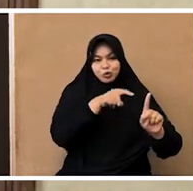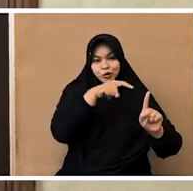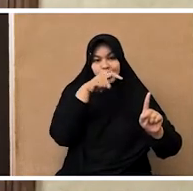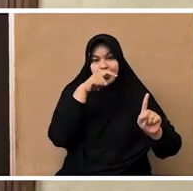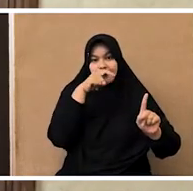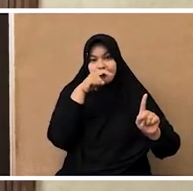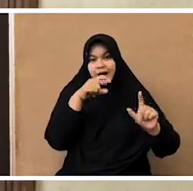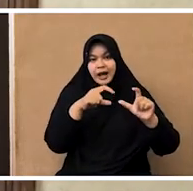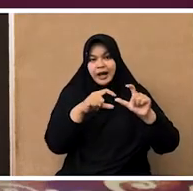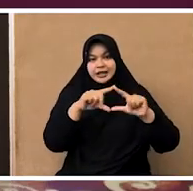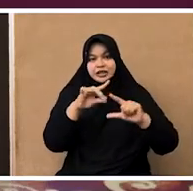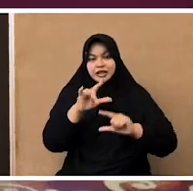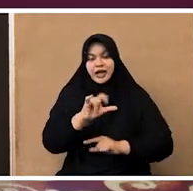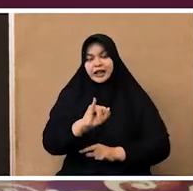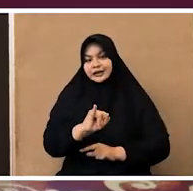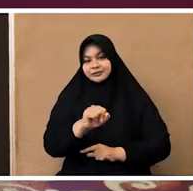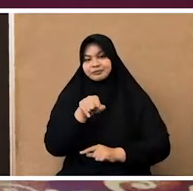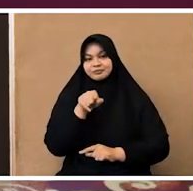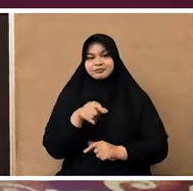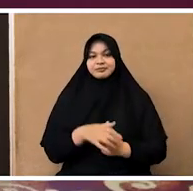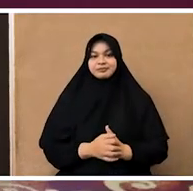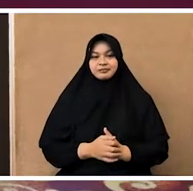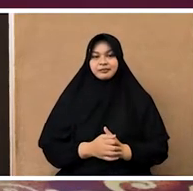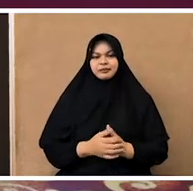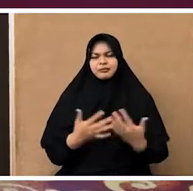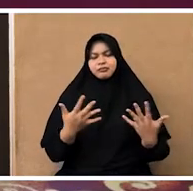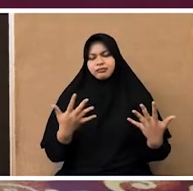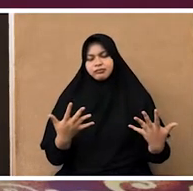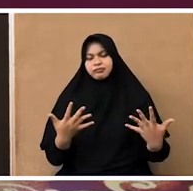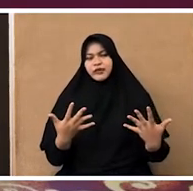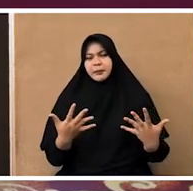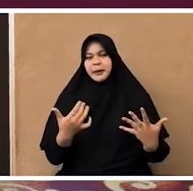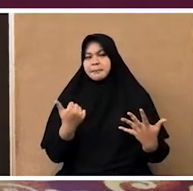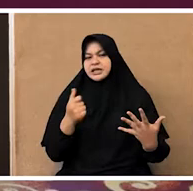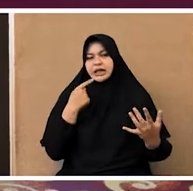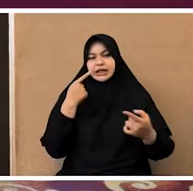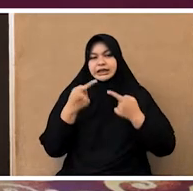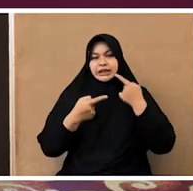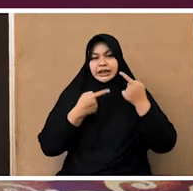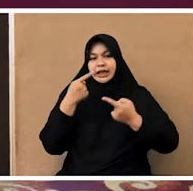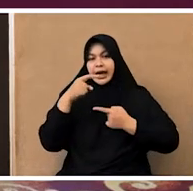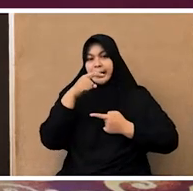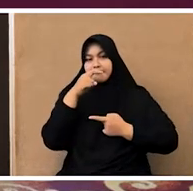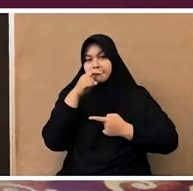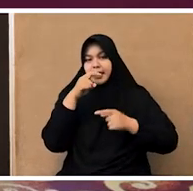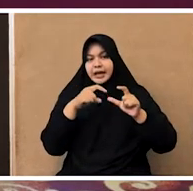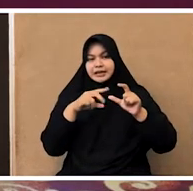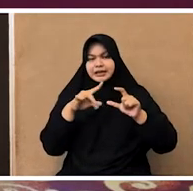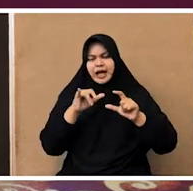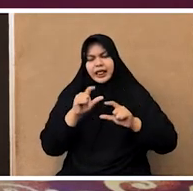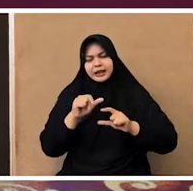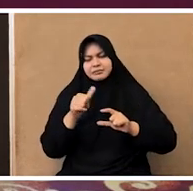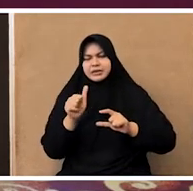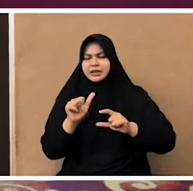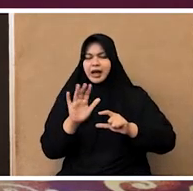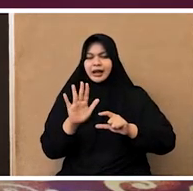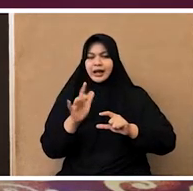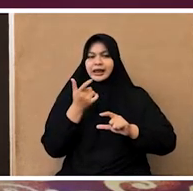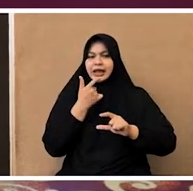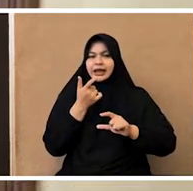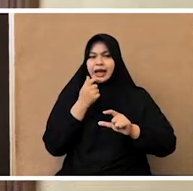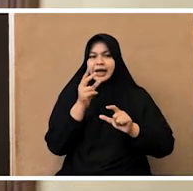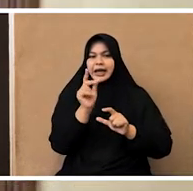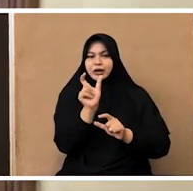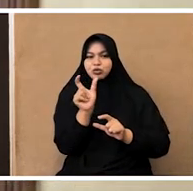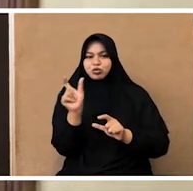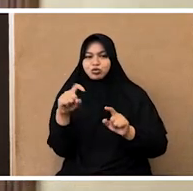Sarli ini Nah apa yang bisa diceritakan oleh Mas Aliyah terkait dengan RUU KUHP